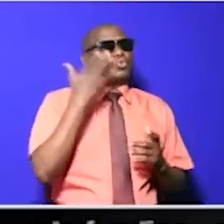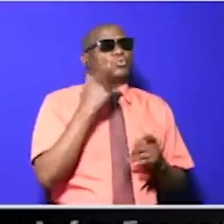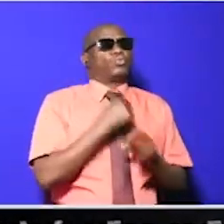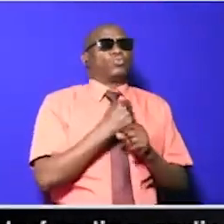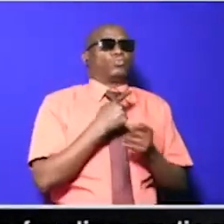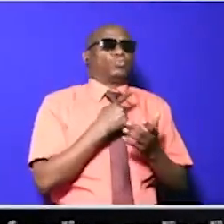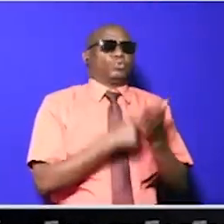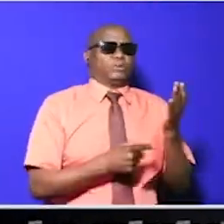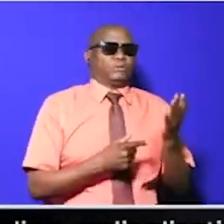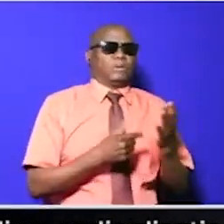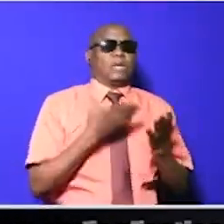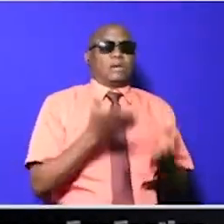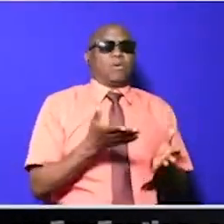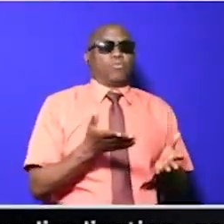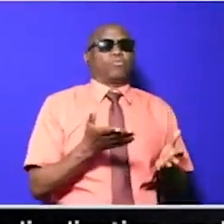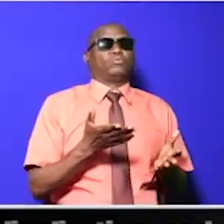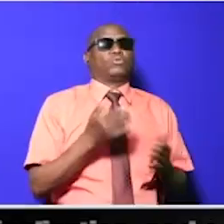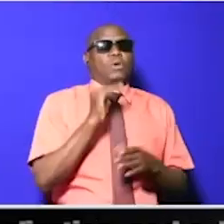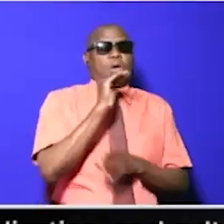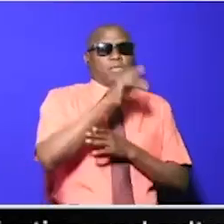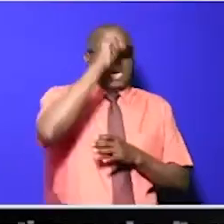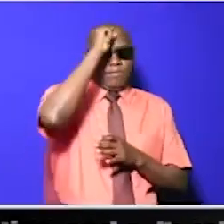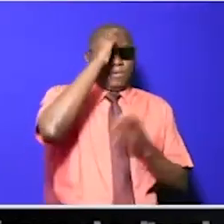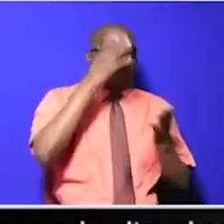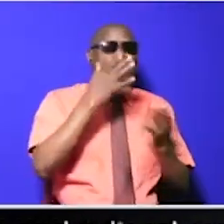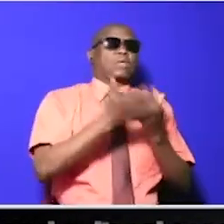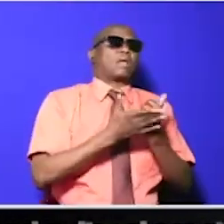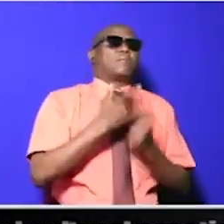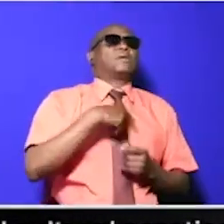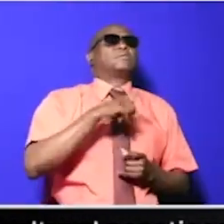Sasa wakati huu tunaomba serikali yetu ambayo yuko sahi itusaidie, itupe madaktari.